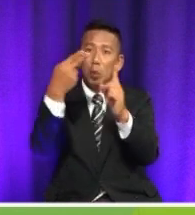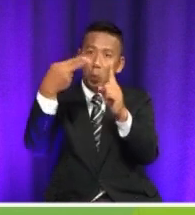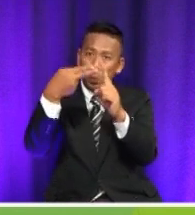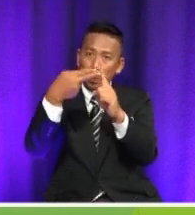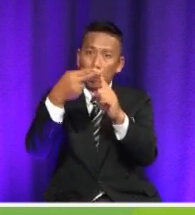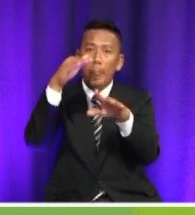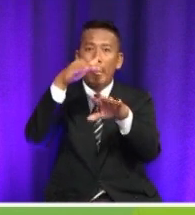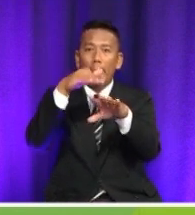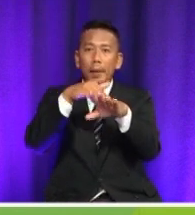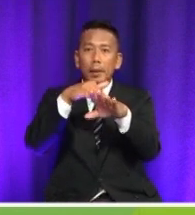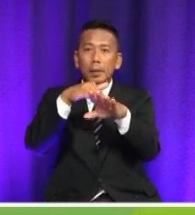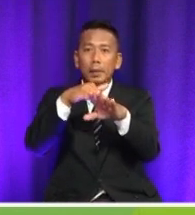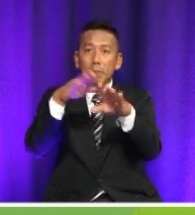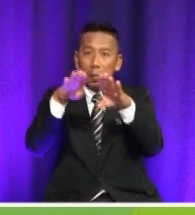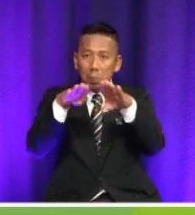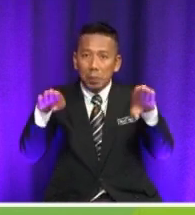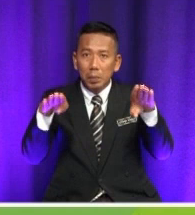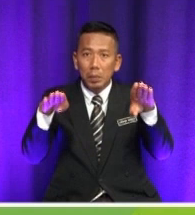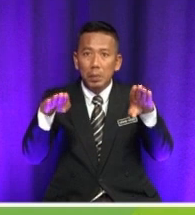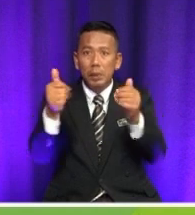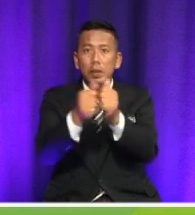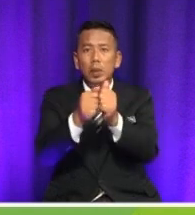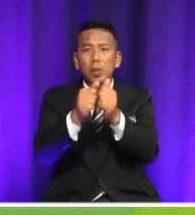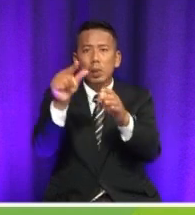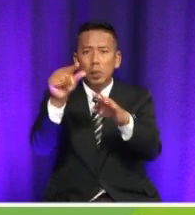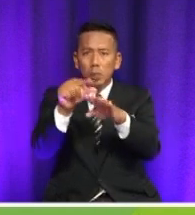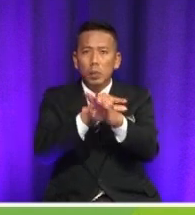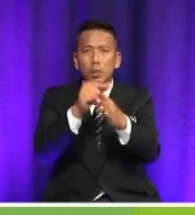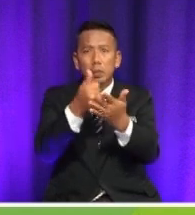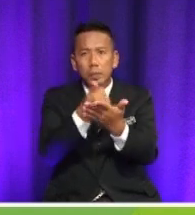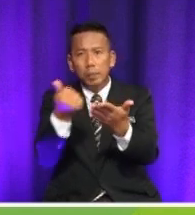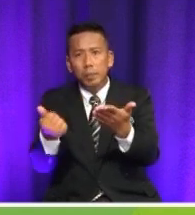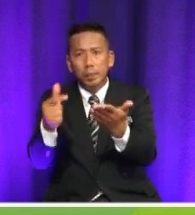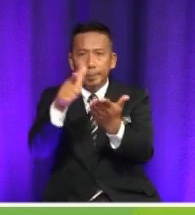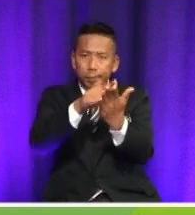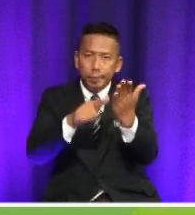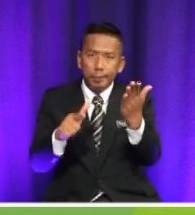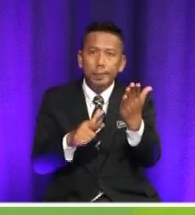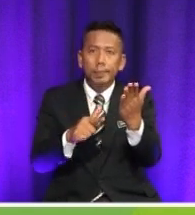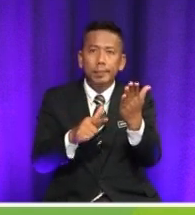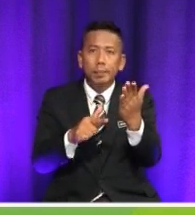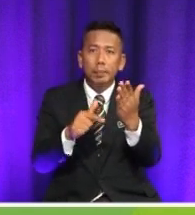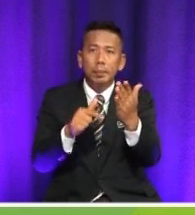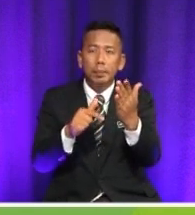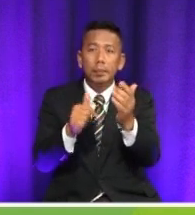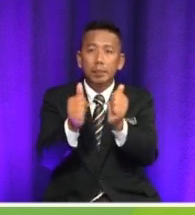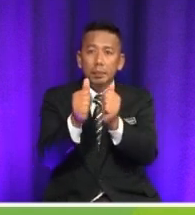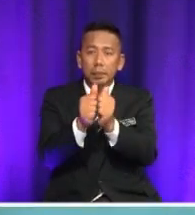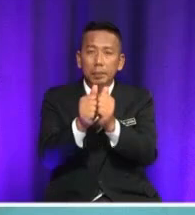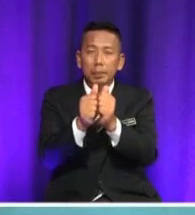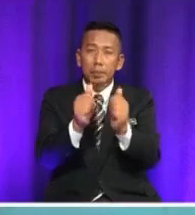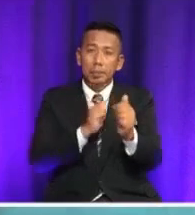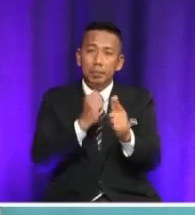permukaan panel dengan menggunakan alat lari secara manual atau dengan bantuan komputer